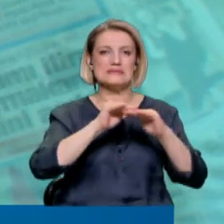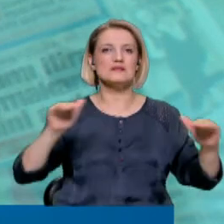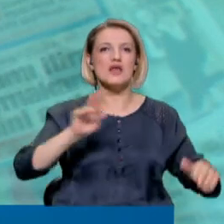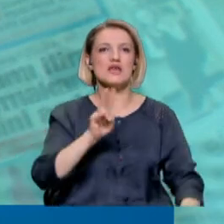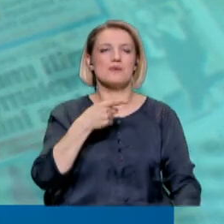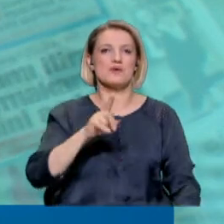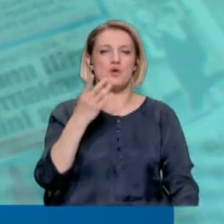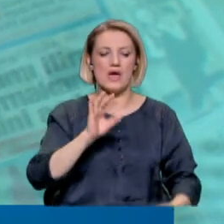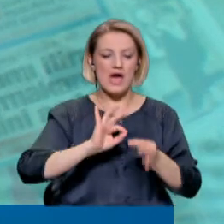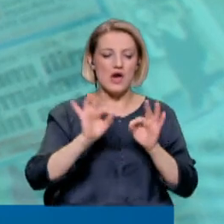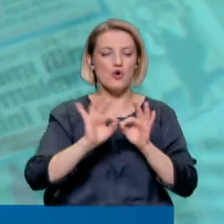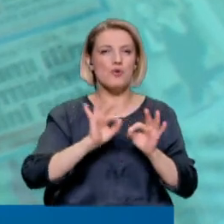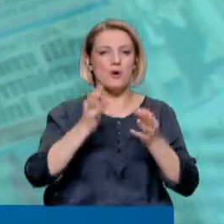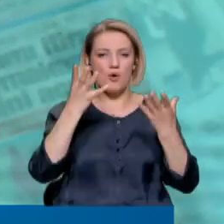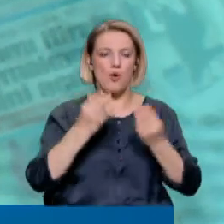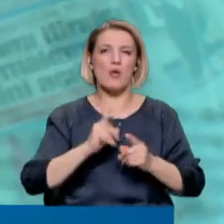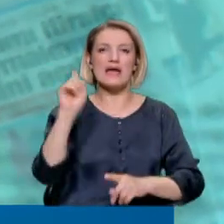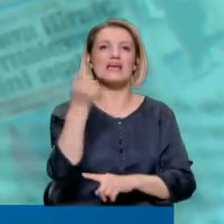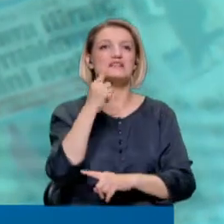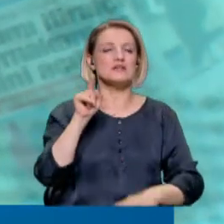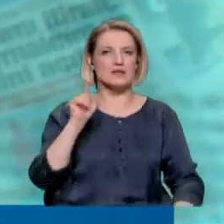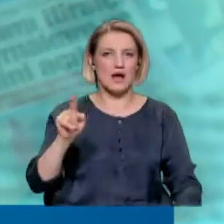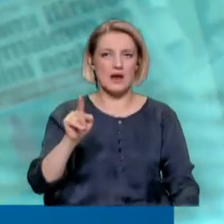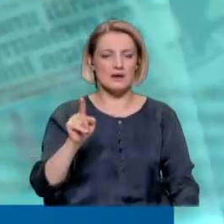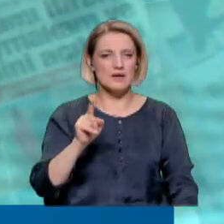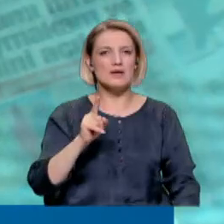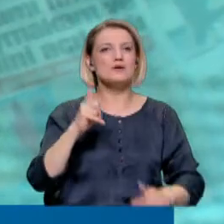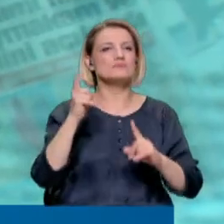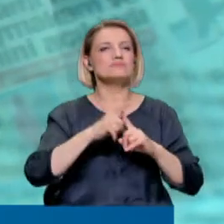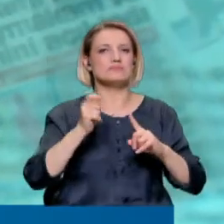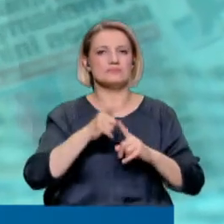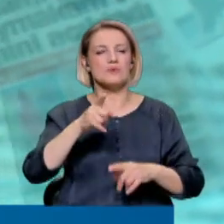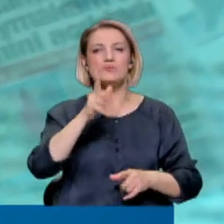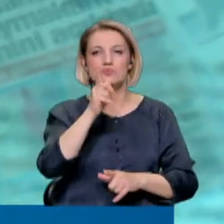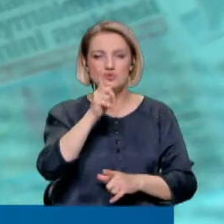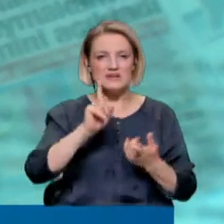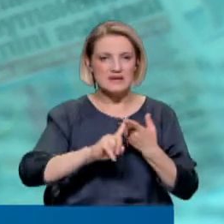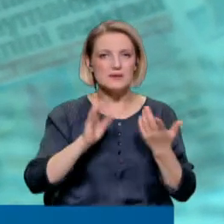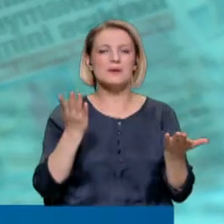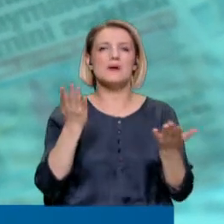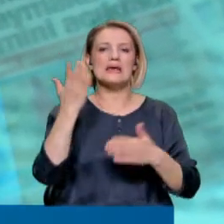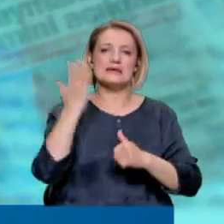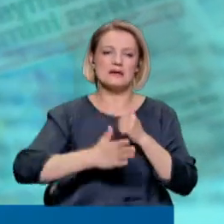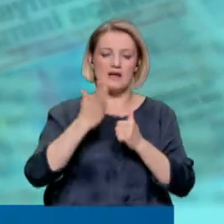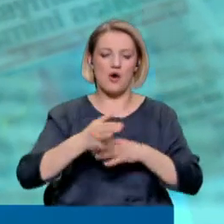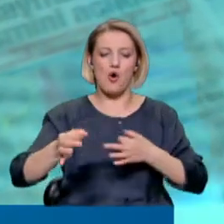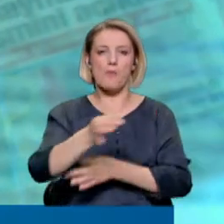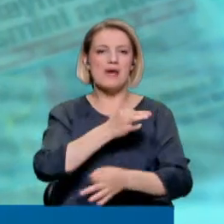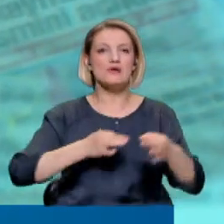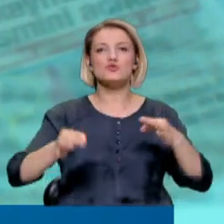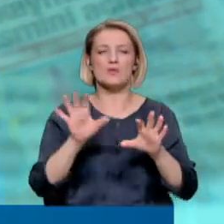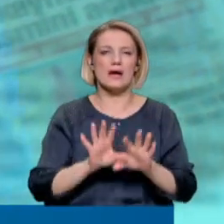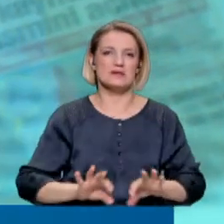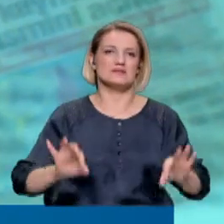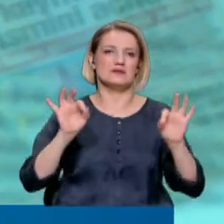ekonomik olarak çözüm üretemeyen iktidar çareyi kimlik Temelli çatışmada arıyor müzik ve yasakları ve operasyon hazırlığı